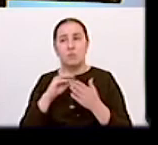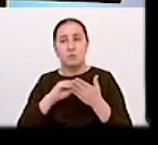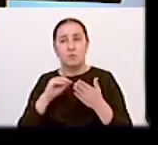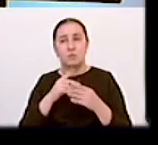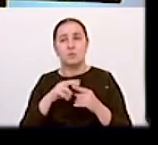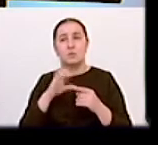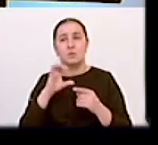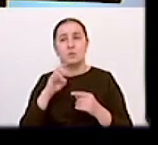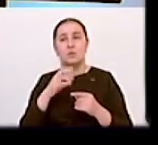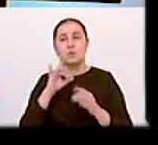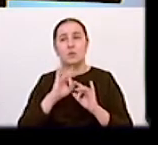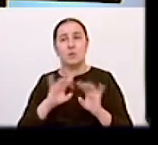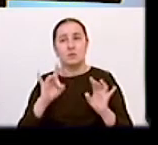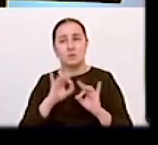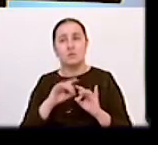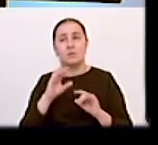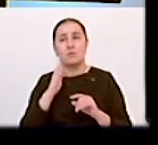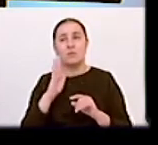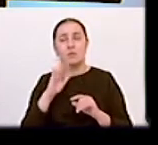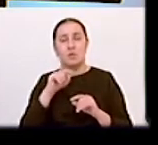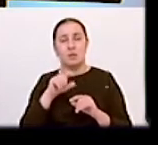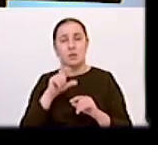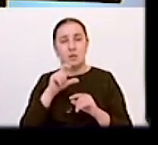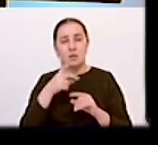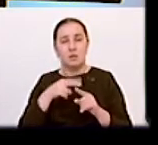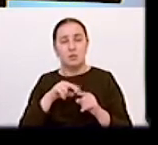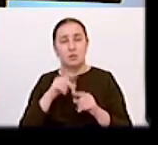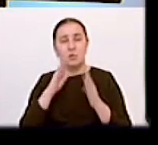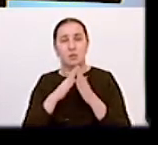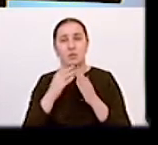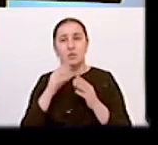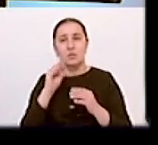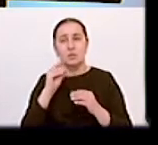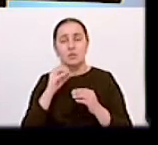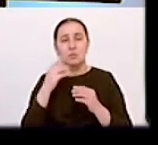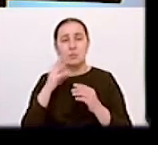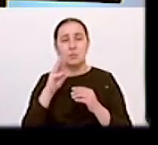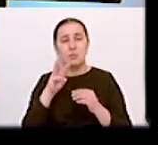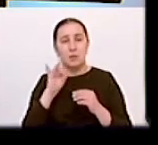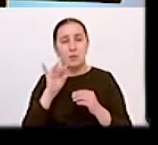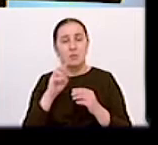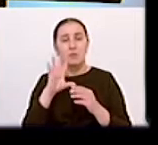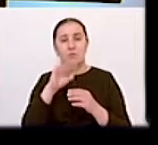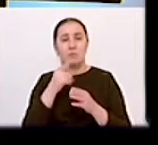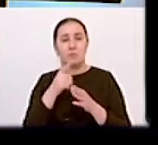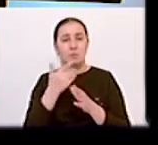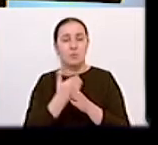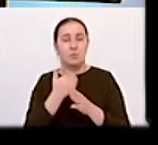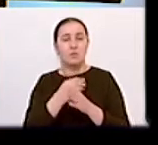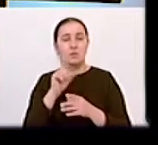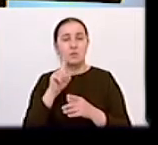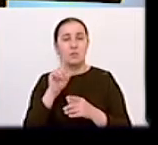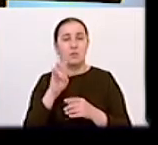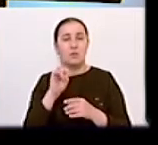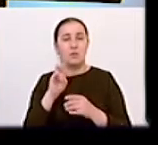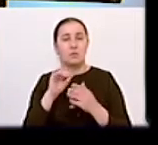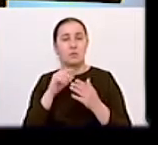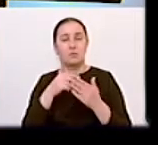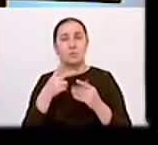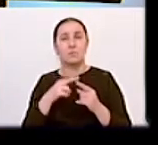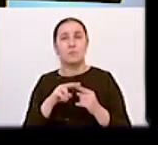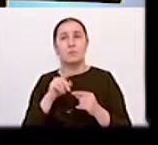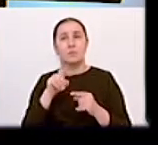скульптуре рассказано в этой книге. Жесты, мимика, выражения помогают вам ставить знаки препинания. Ну